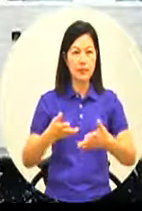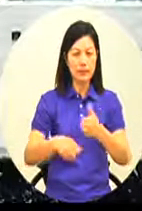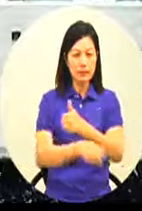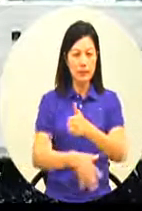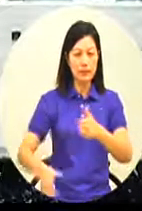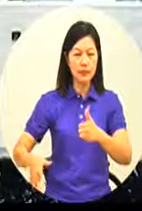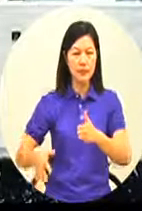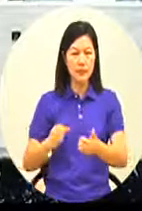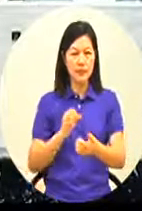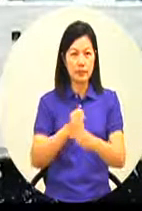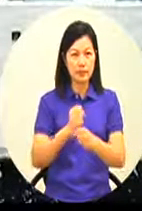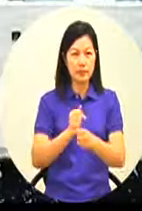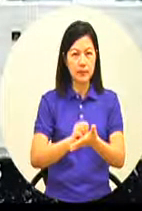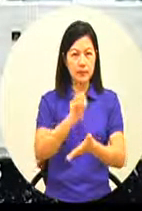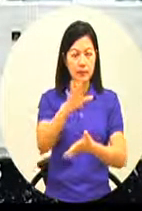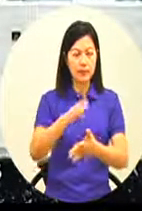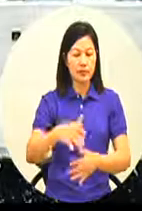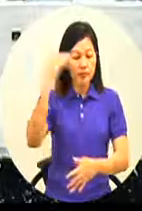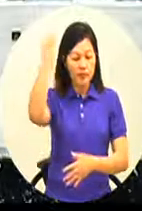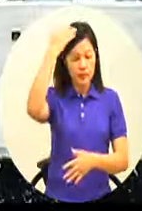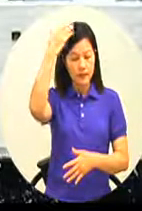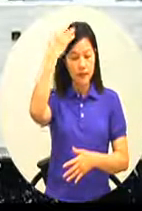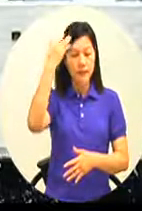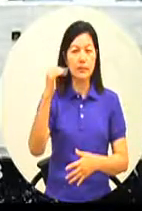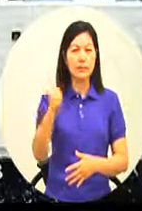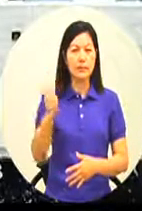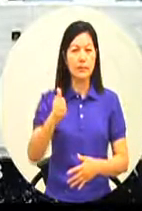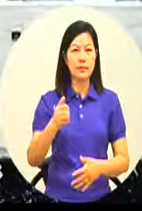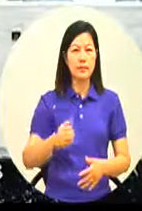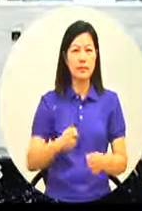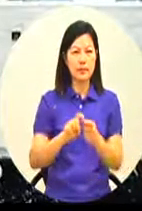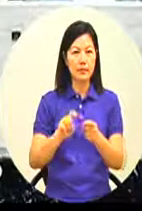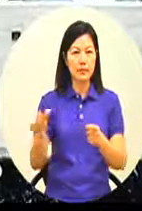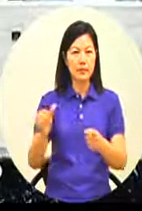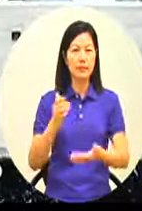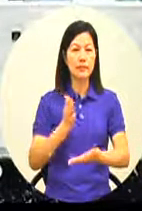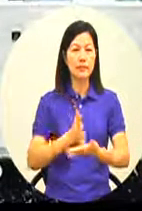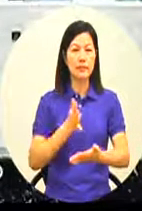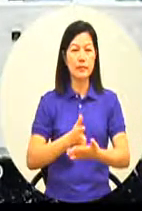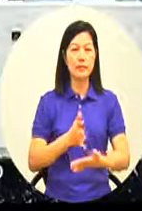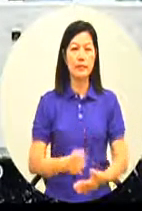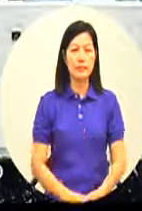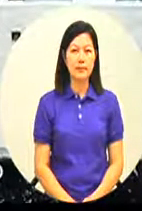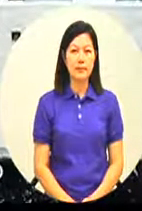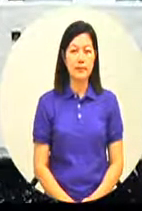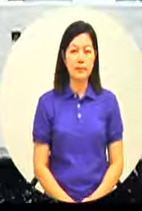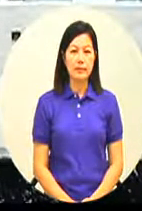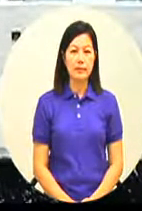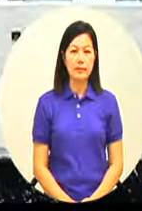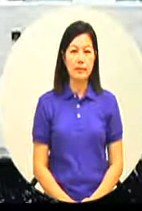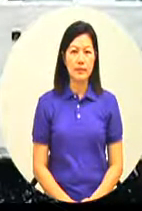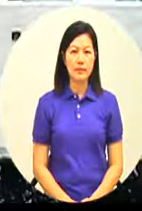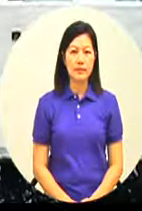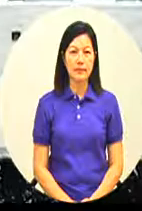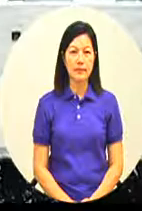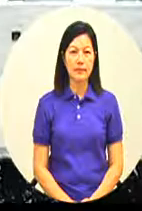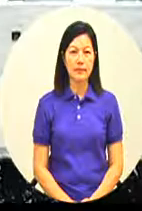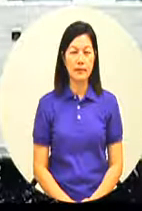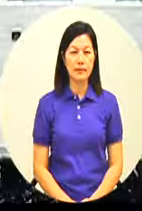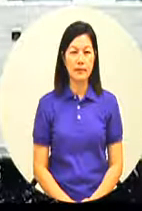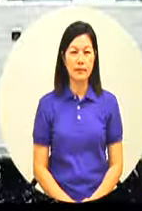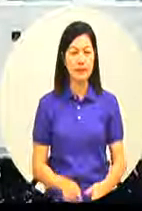位郑新柱议员发言，时间十五分钟，谢谢。 主